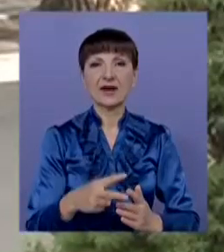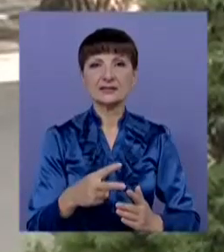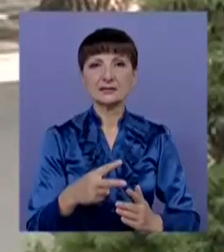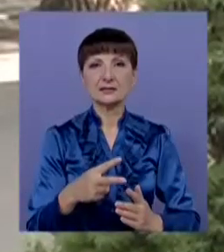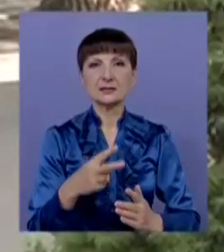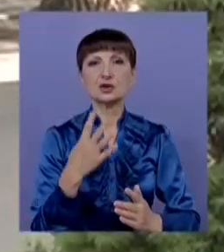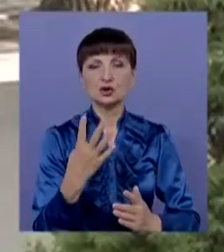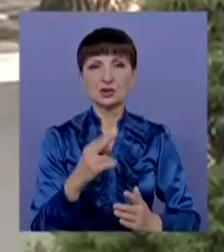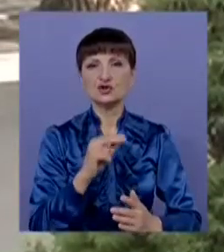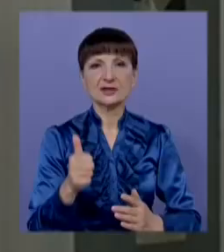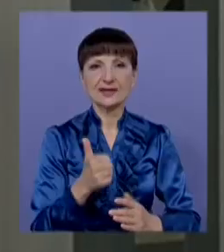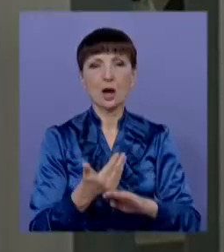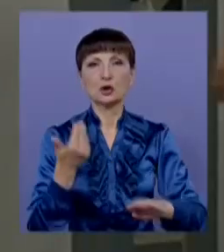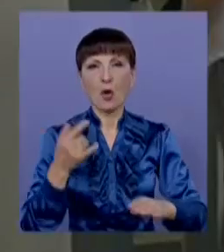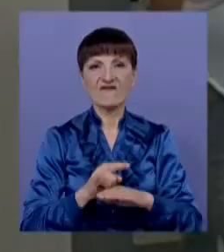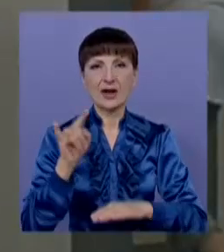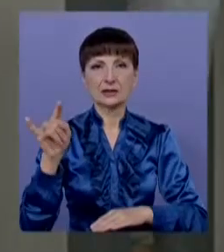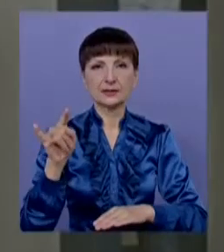за 24 часа до вылета.